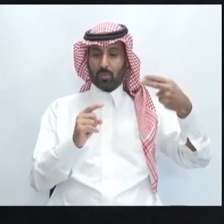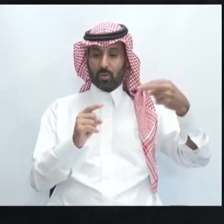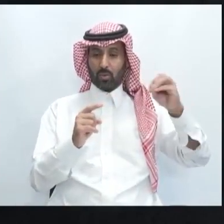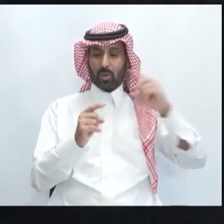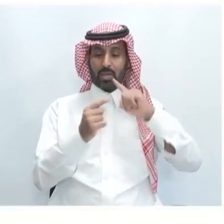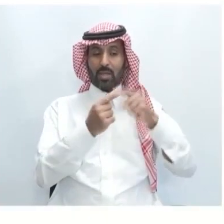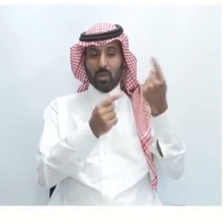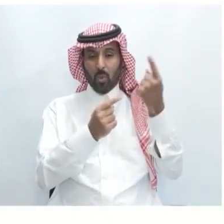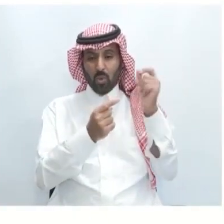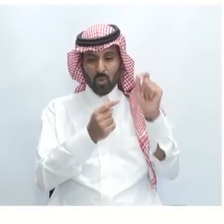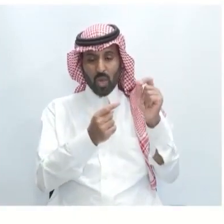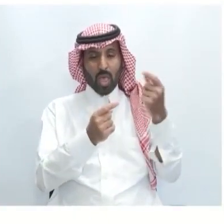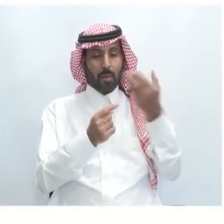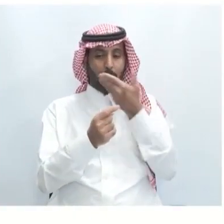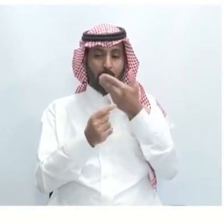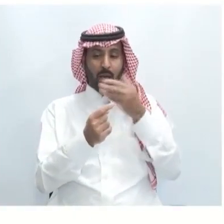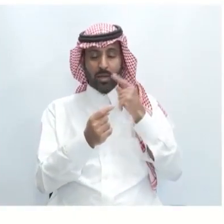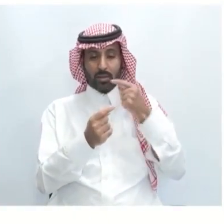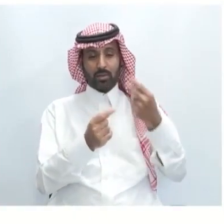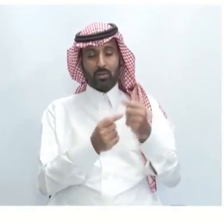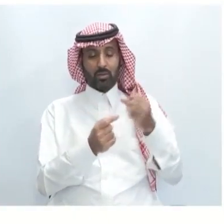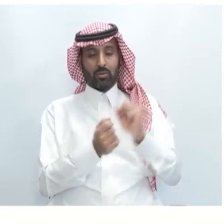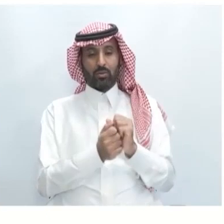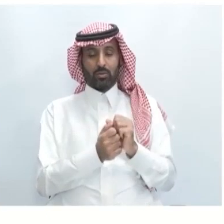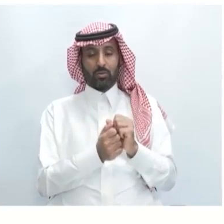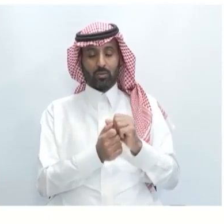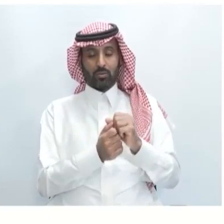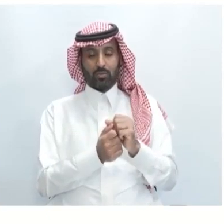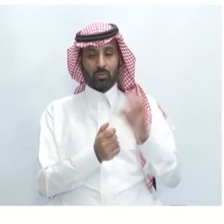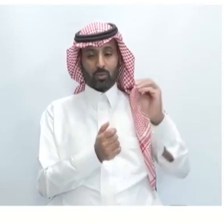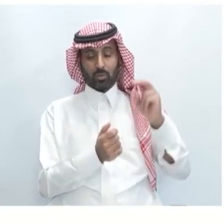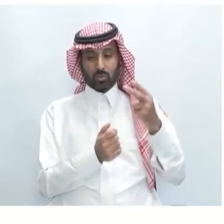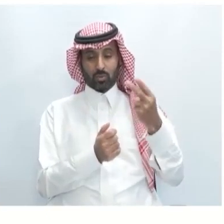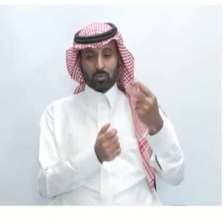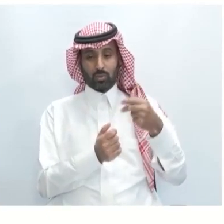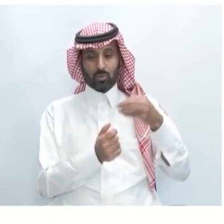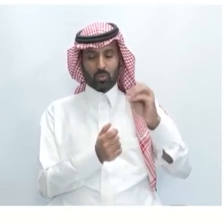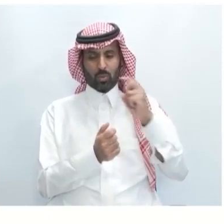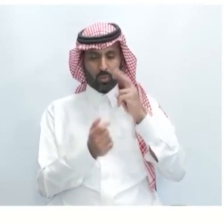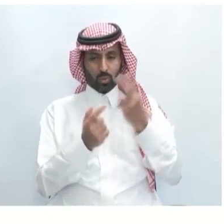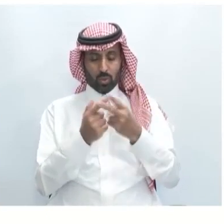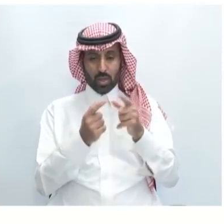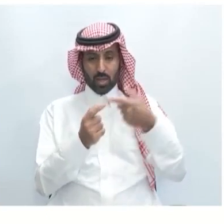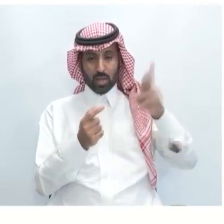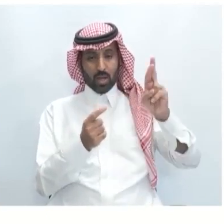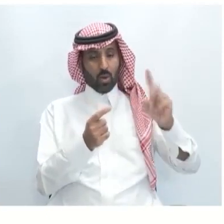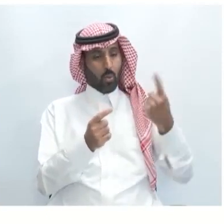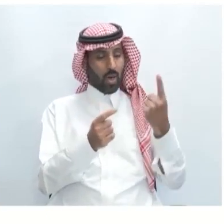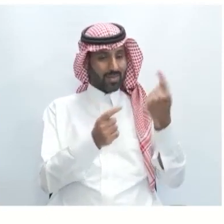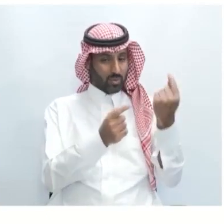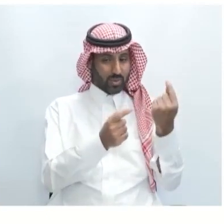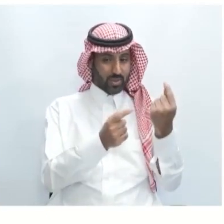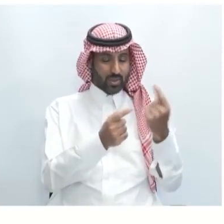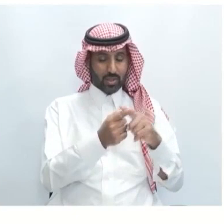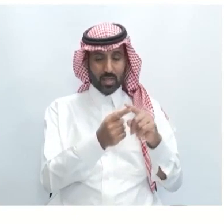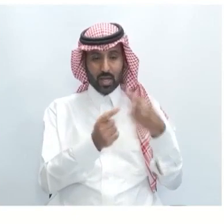واستخراج جزيء ما اذا هي عباره لاحظ معي اين موقعها اساسا الان لدي لاحظ ار1 اذا هنا جزيء